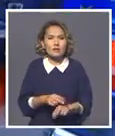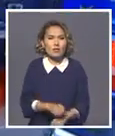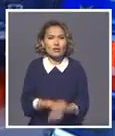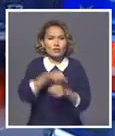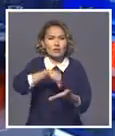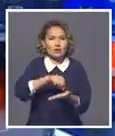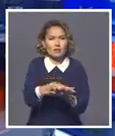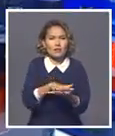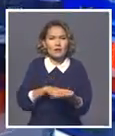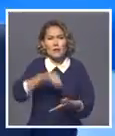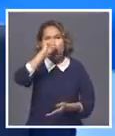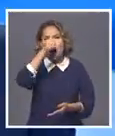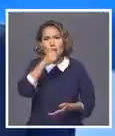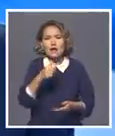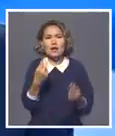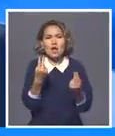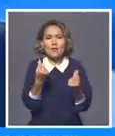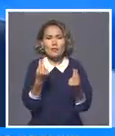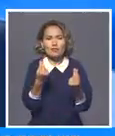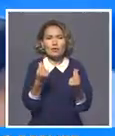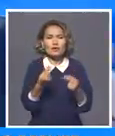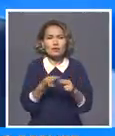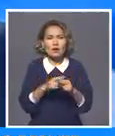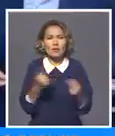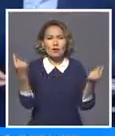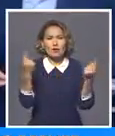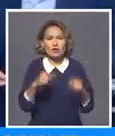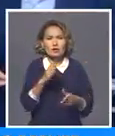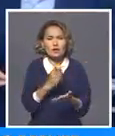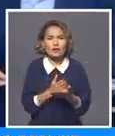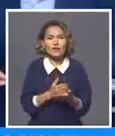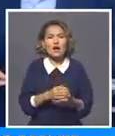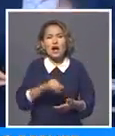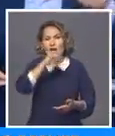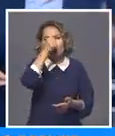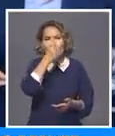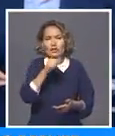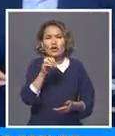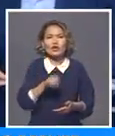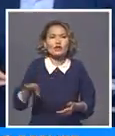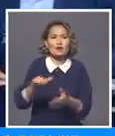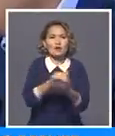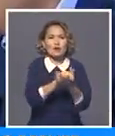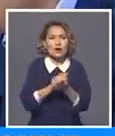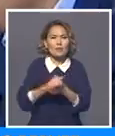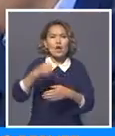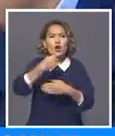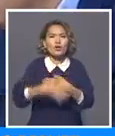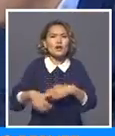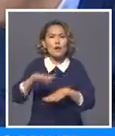шақырды. Оның пікірінше гректер бюджетті қатаң үнемдеу саясатына жоқ деп жауап беретін болса, Афина Еуропа одағымен, Еуропа орталық